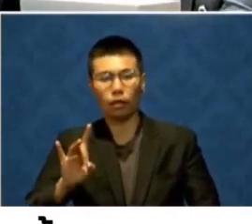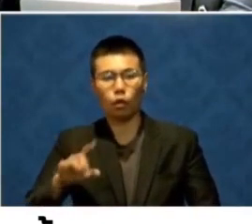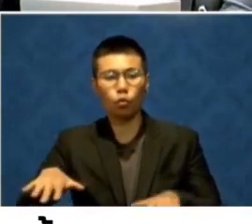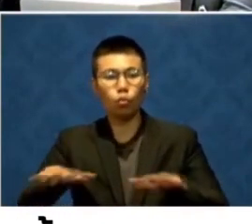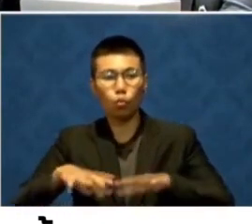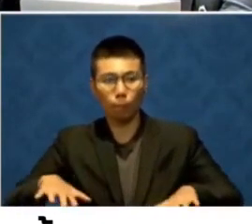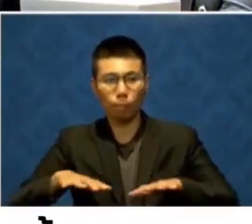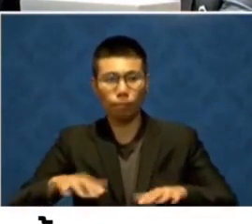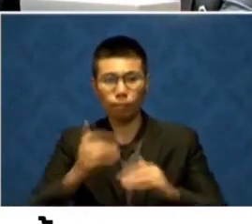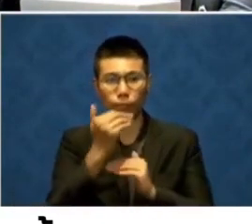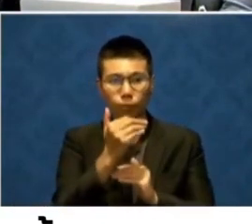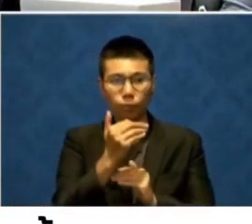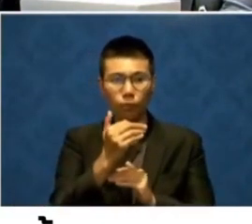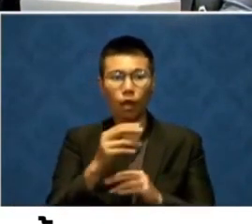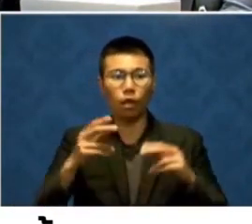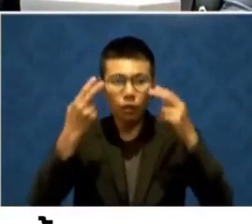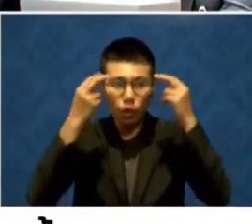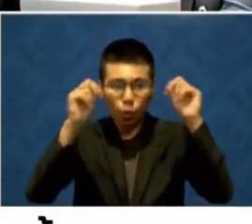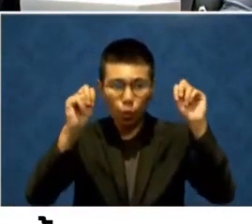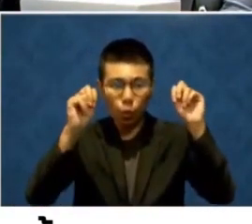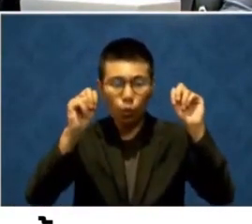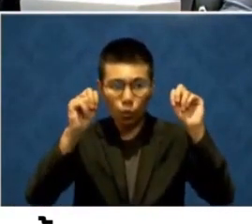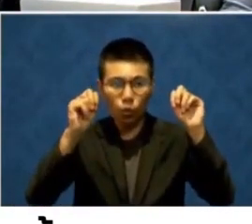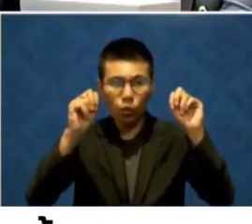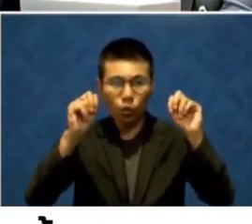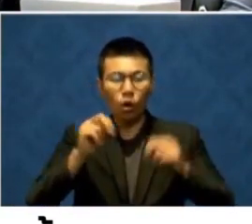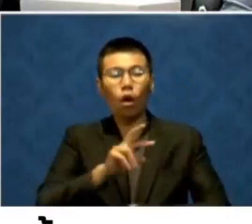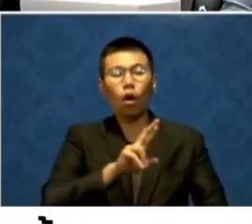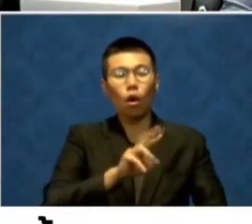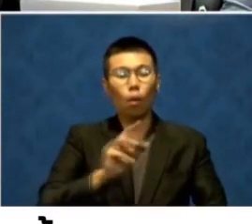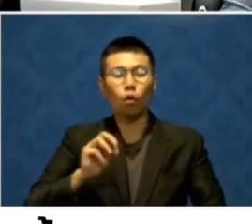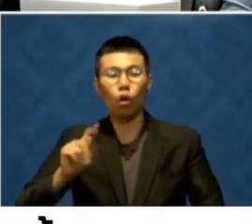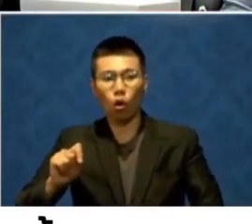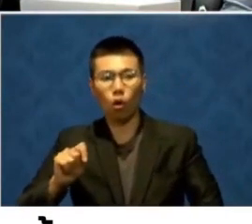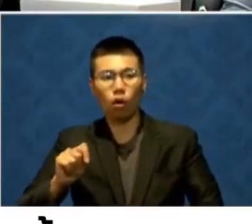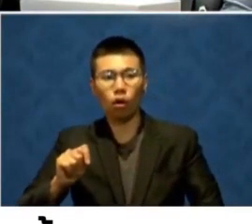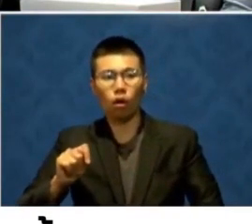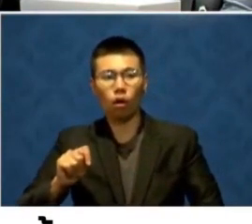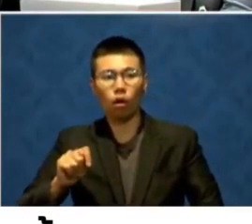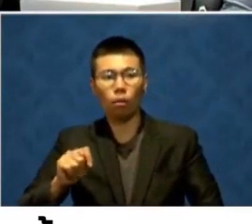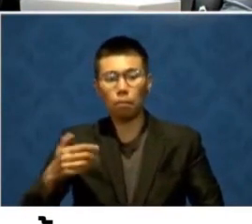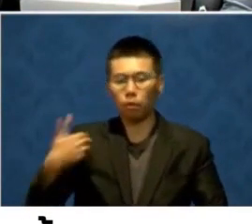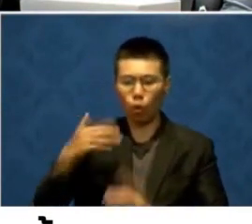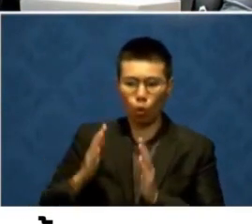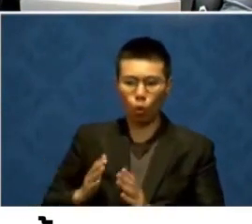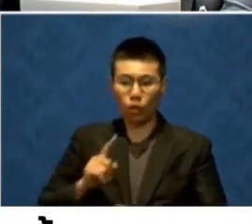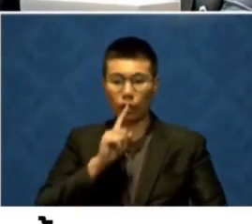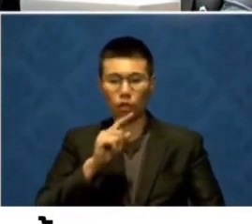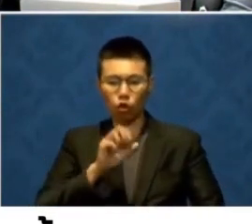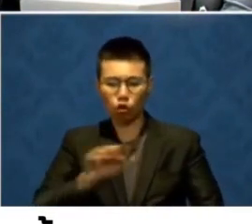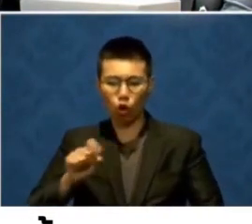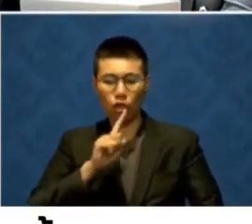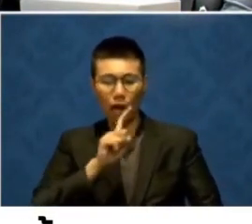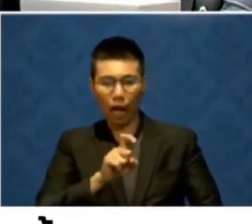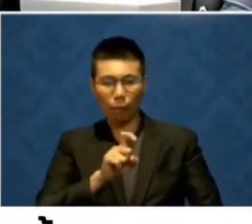ะมาตอบกระทู้เมื่อไหร่แบบนี้ถือว่าเป็นการทำผิดข้อบังคับการประชุมสภานะครับคุณรังสิมันต์อยากจะรู้ว่า เ